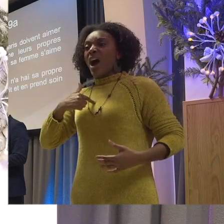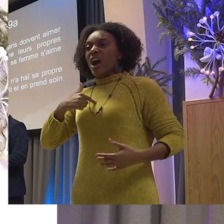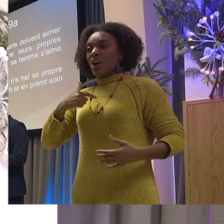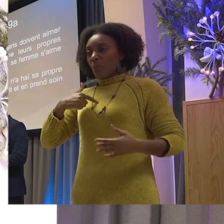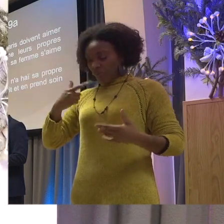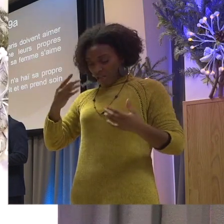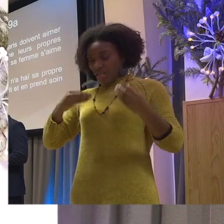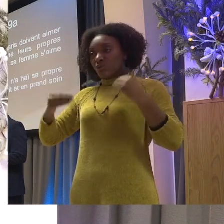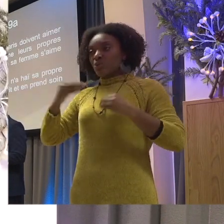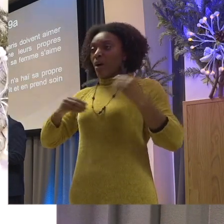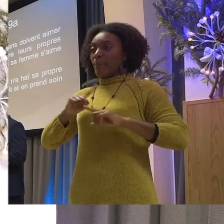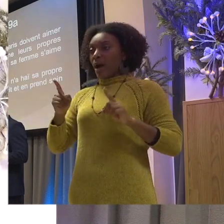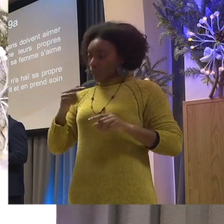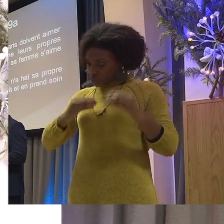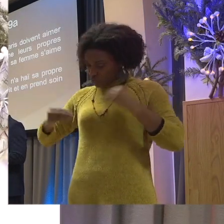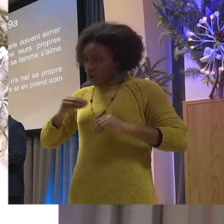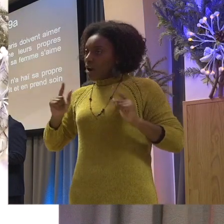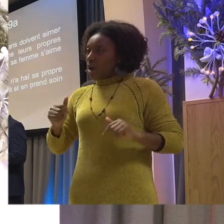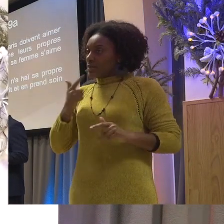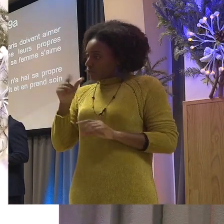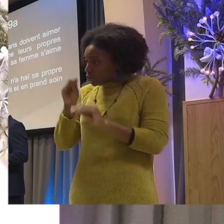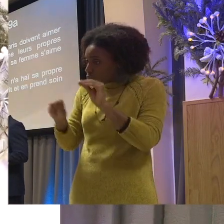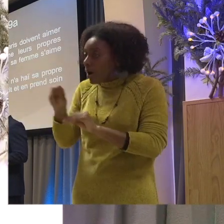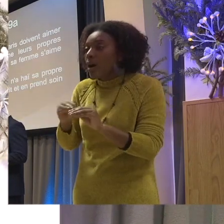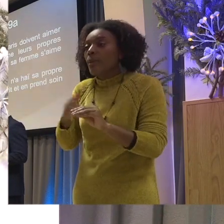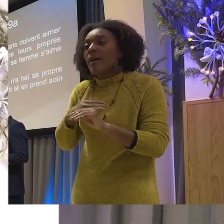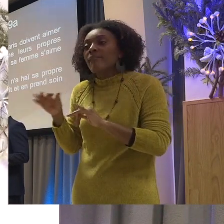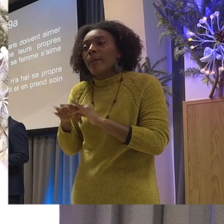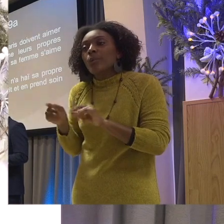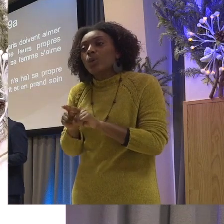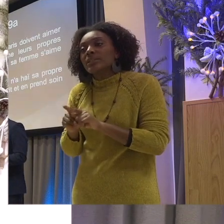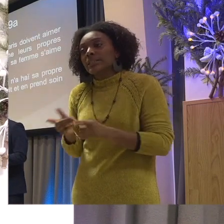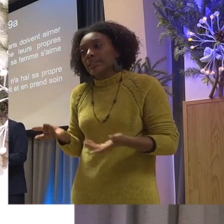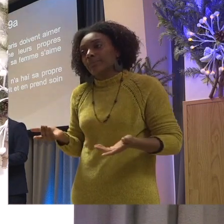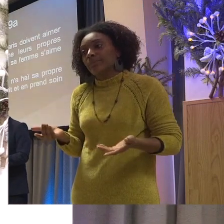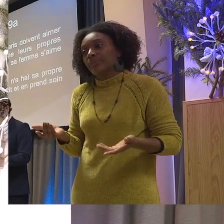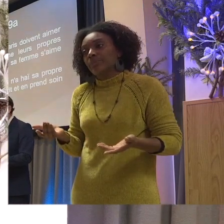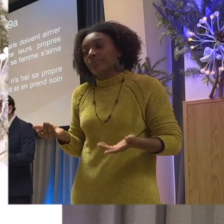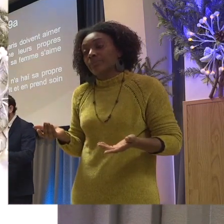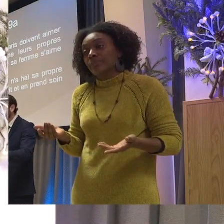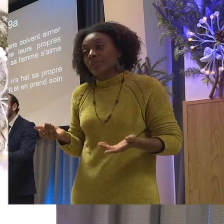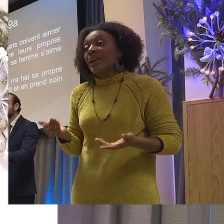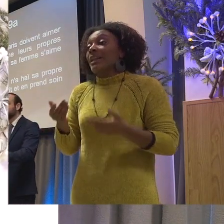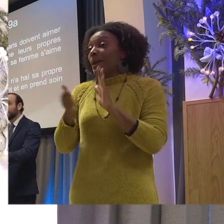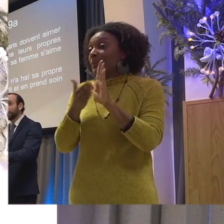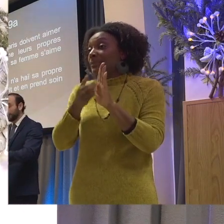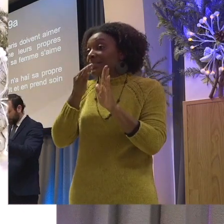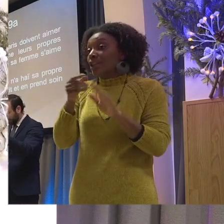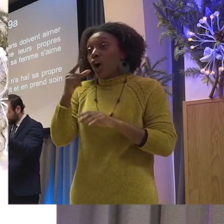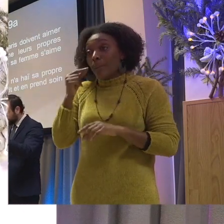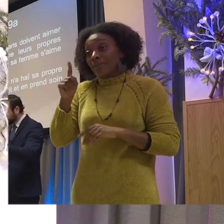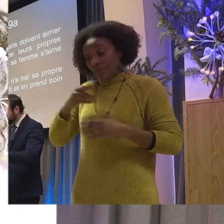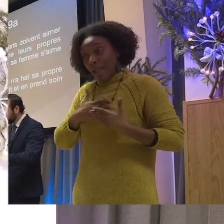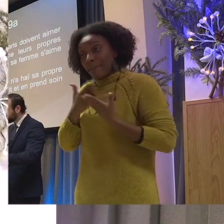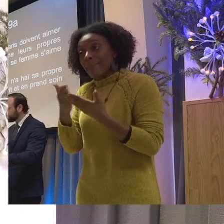soin. Amen. La parole du Seigneur te demande, Marie, d'aimer ta femme comme tu aimes ton propre corps. Et